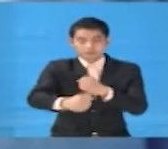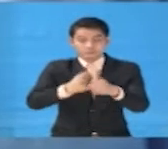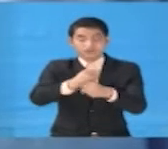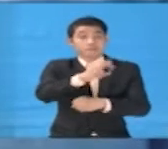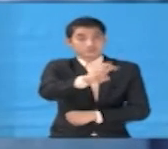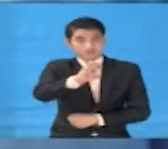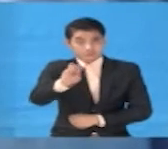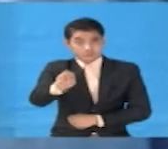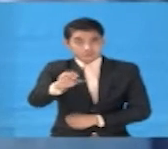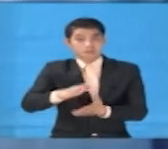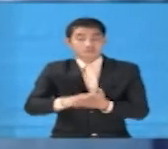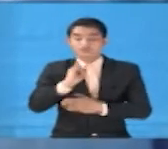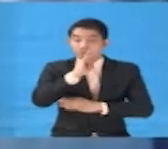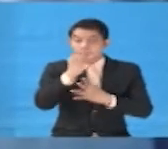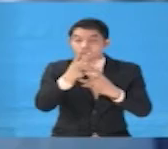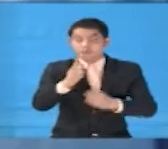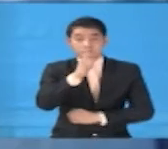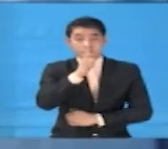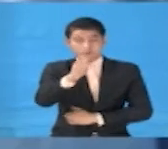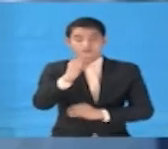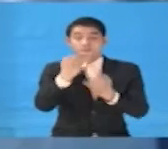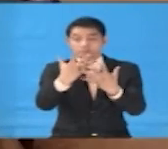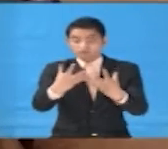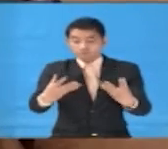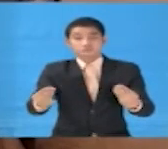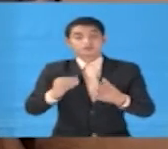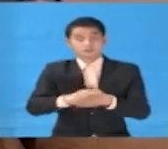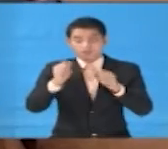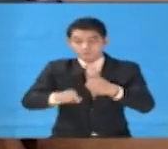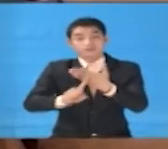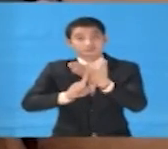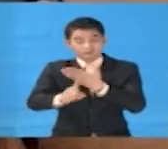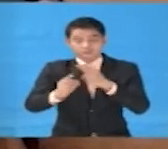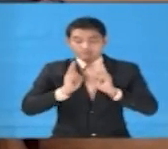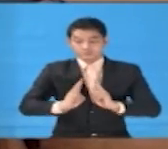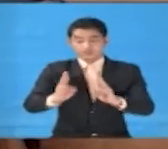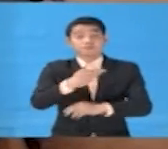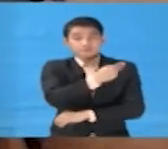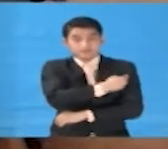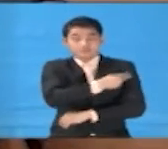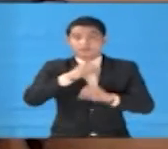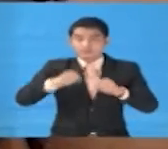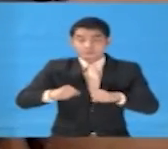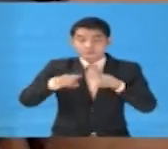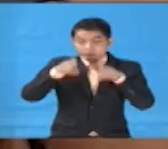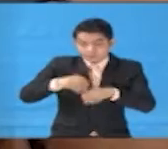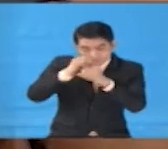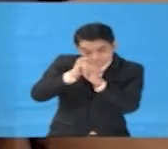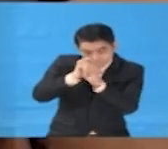2020ត្រូវបានព្យាបាលជាសះស្បើយក៏ត្រូវបានអនុញ្ញាតចេញពីមណ្ឌលសុខភាពចាក់អង្រែផងដែរសម្រាប់លទ្ធផលធ្វើតេស្តអ្នកប៉ះ